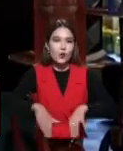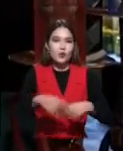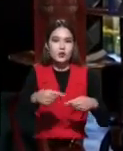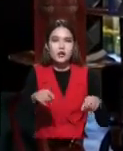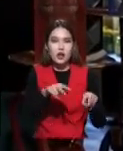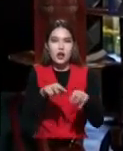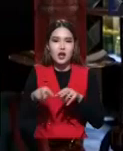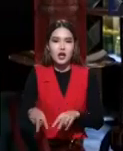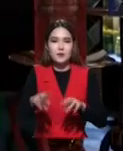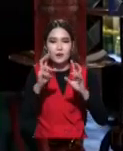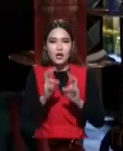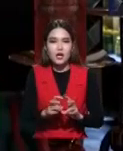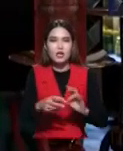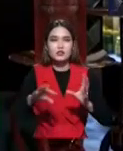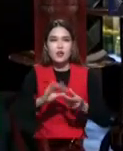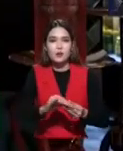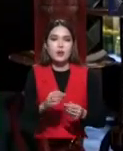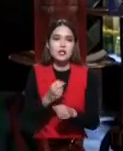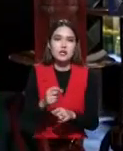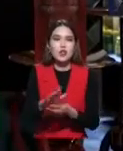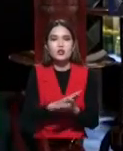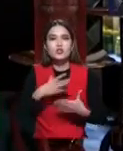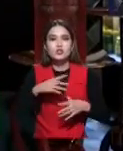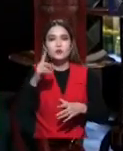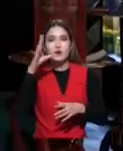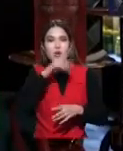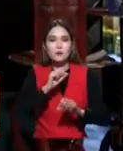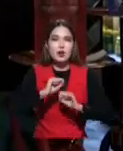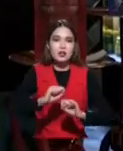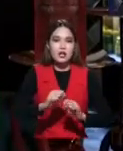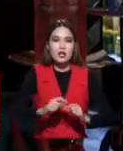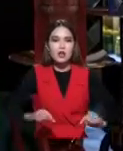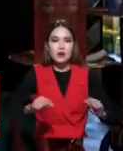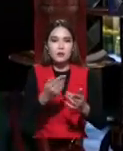проводим разъяснительные беседы с населением. Наша цель – сокращение различного рода правонарушений.